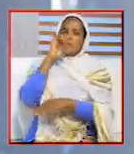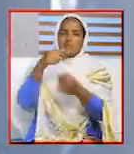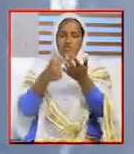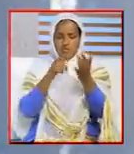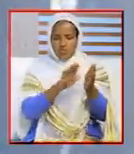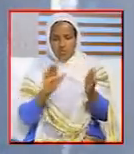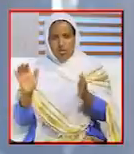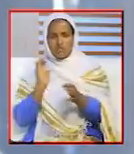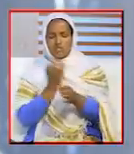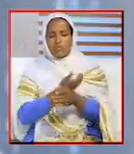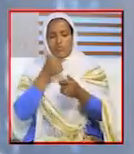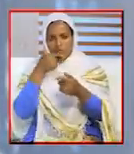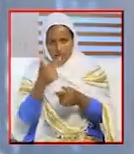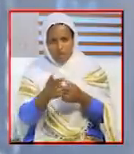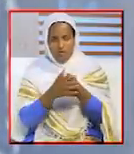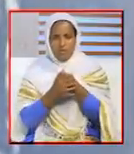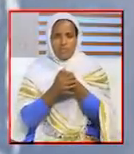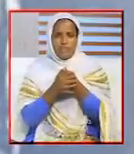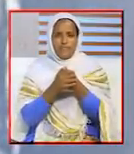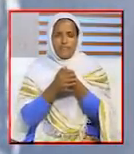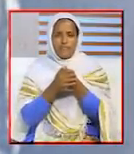ለእግዚአብሔር ስለ ልጆቻችን በመንገር